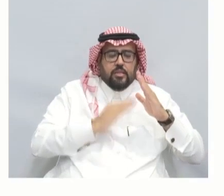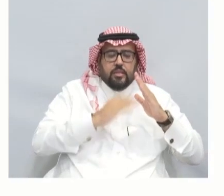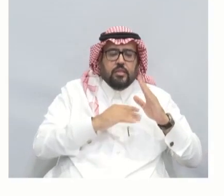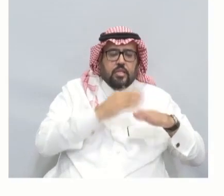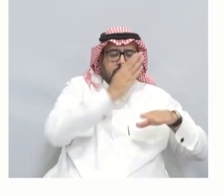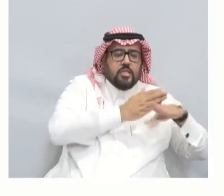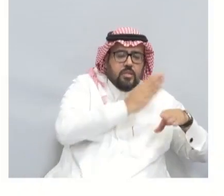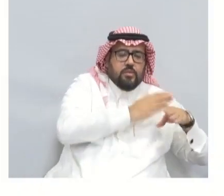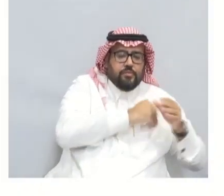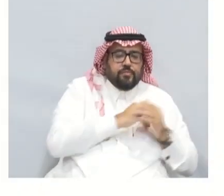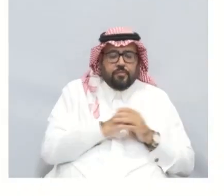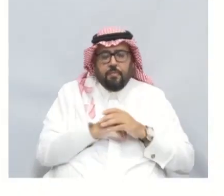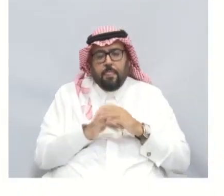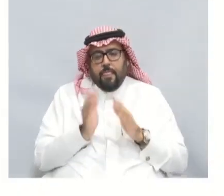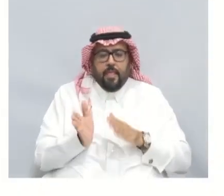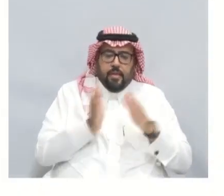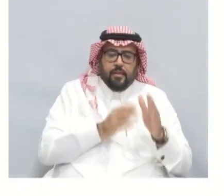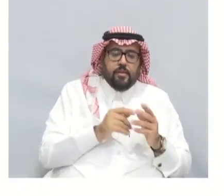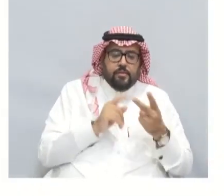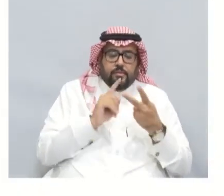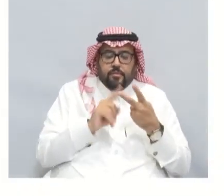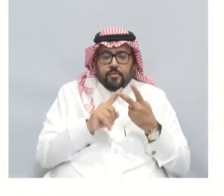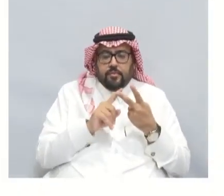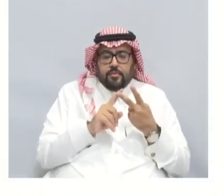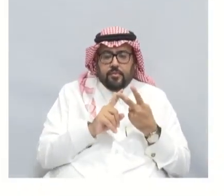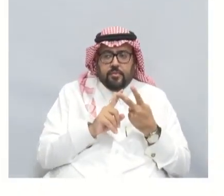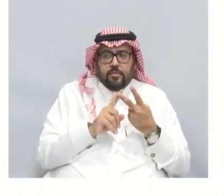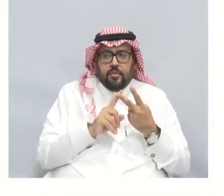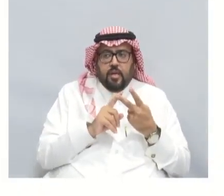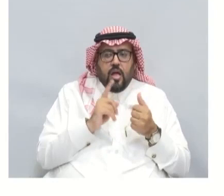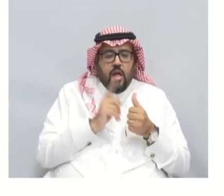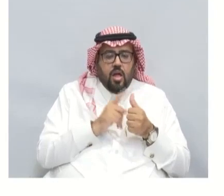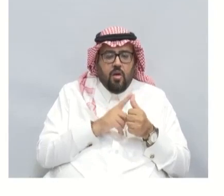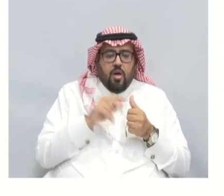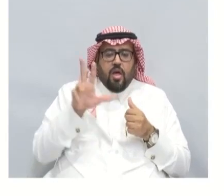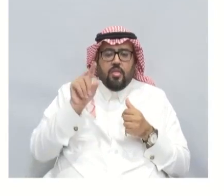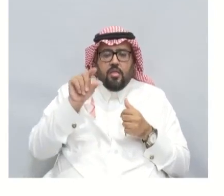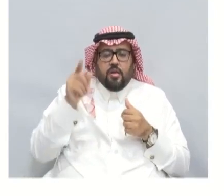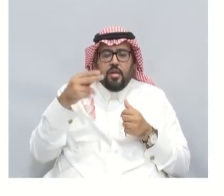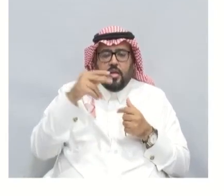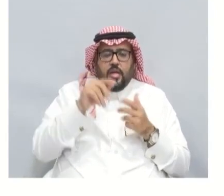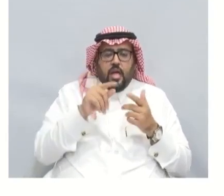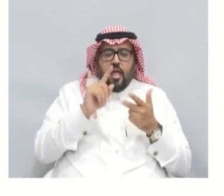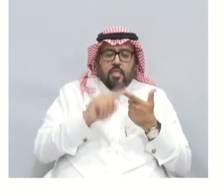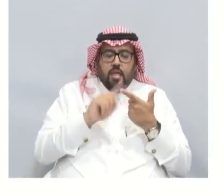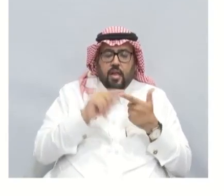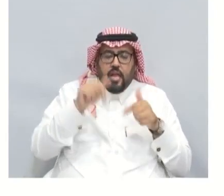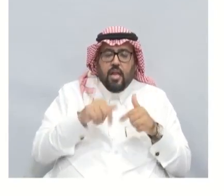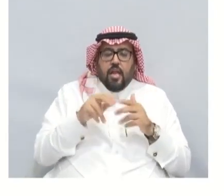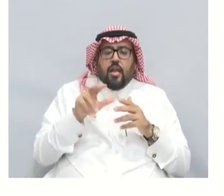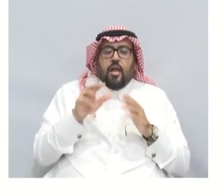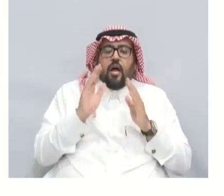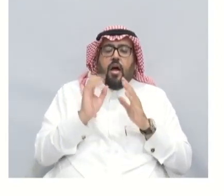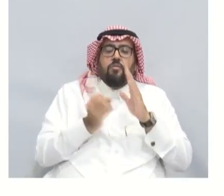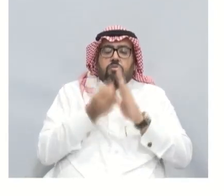الصدوع. نأتي للنوع الثاني، خلصنا إحنا نوع البركان الدرعي، نأتي للبركان المخروطي.